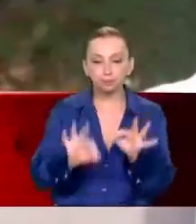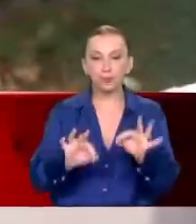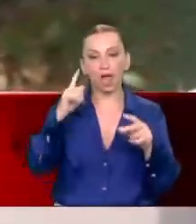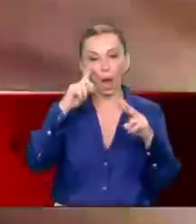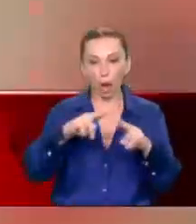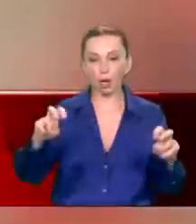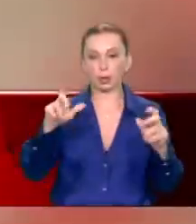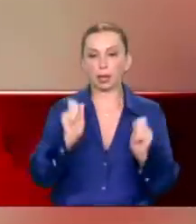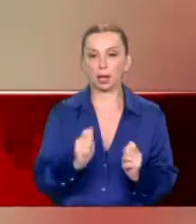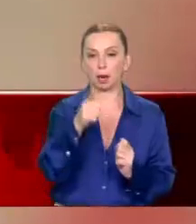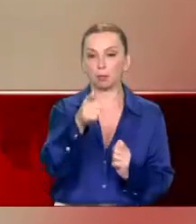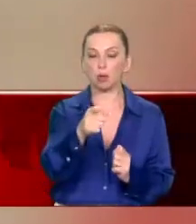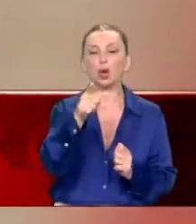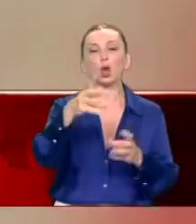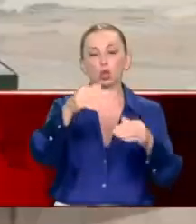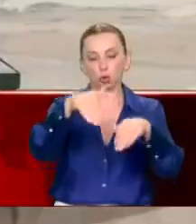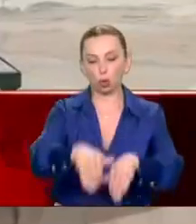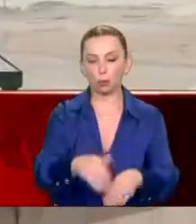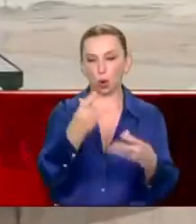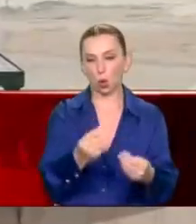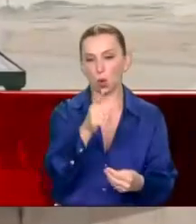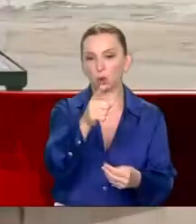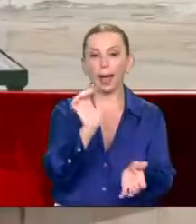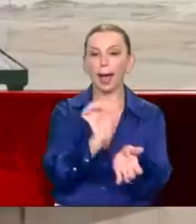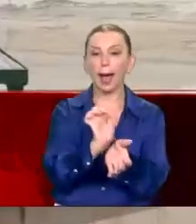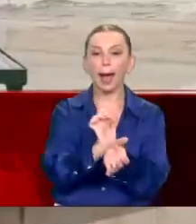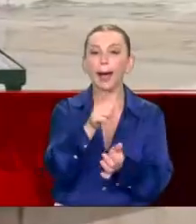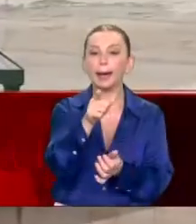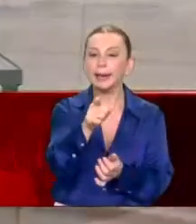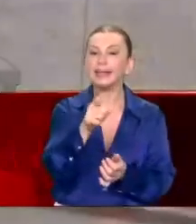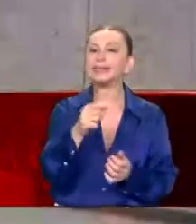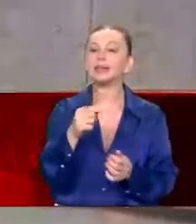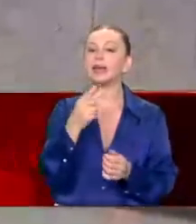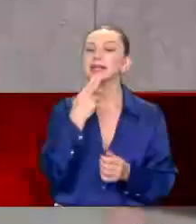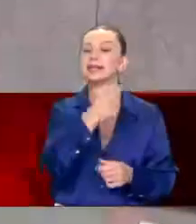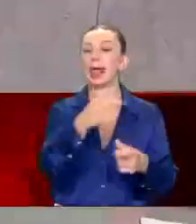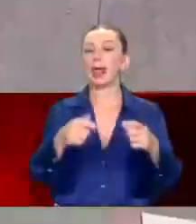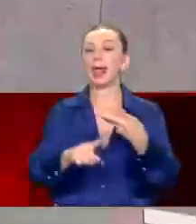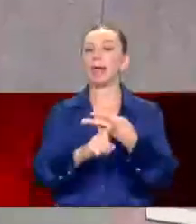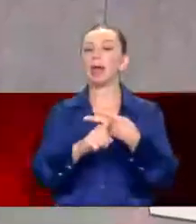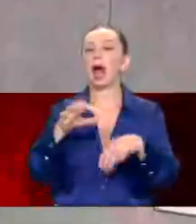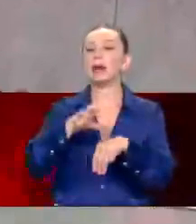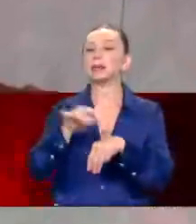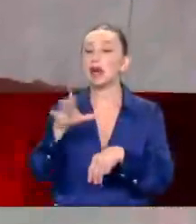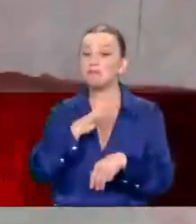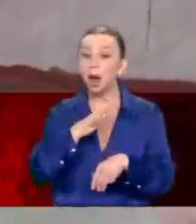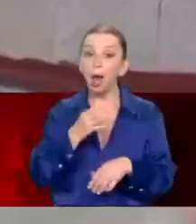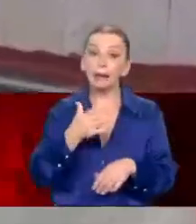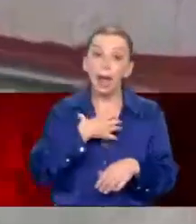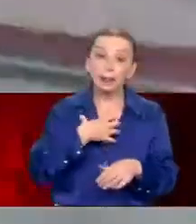çıkan ne oldu? Tekdemir toprağa verildi. Ailesi polise epilepsi hastası olduğunu söyledi. Geçirdiği kriz yüzünden mi